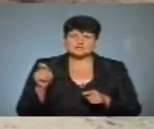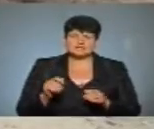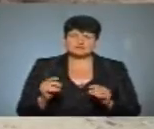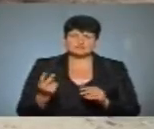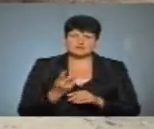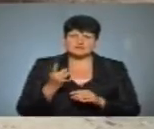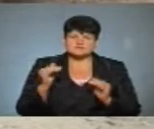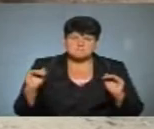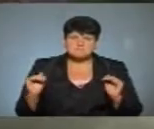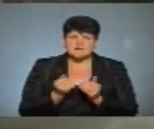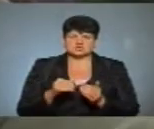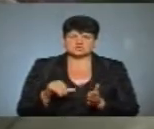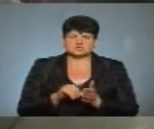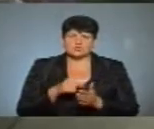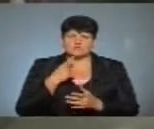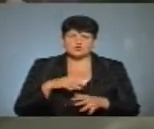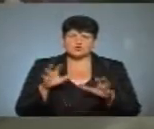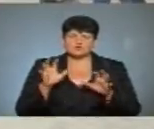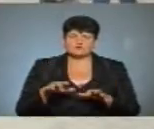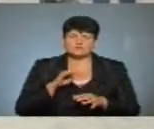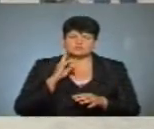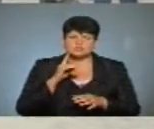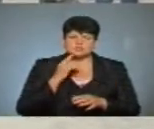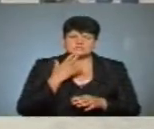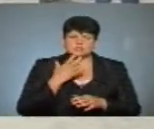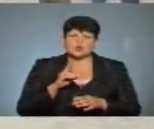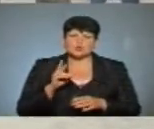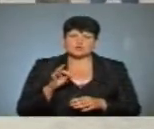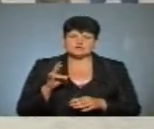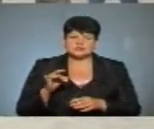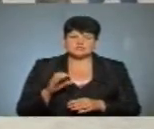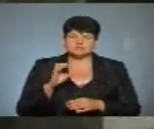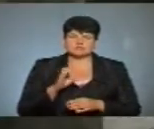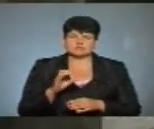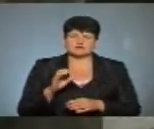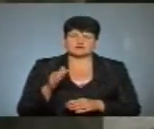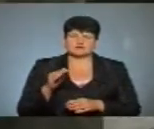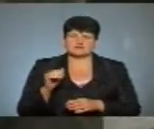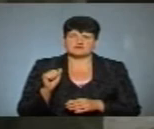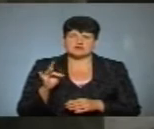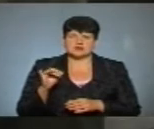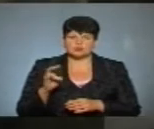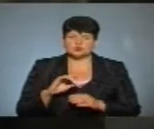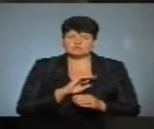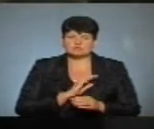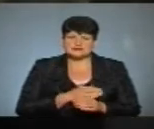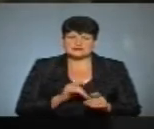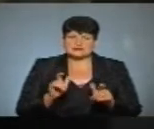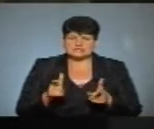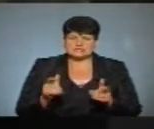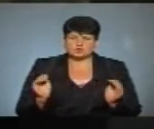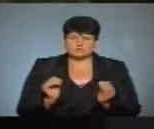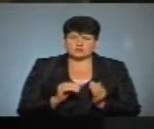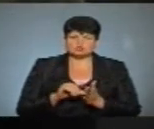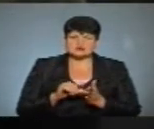менше учасників, каже голова молодіжного націоналістичного конгресу Соломія Фаріон. Посилено карантинні обмеження, тому ми там